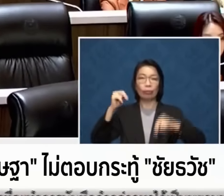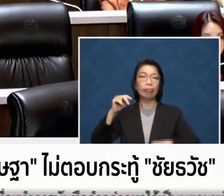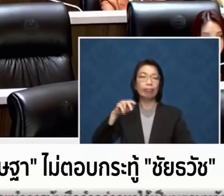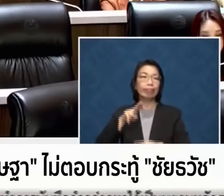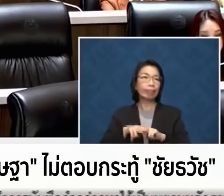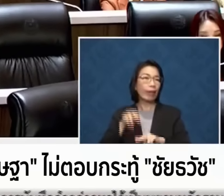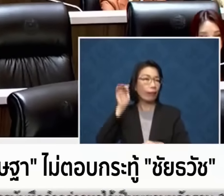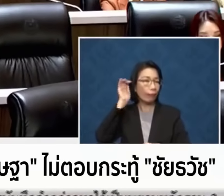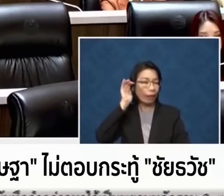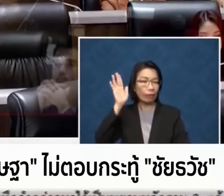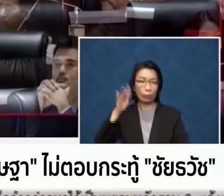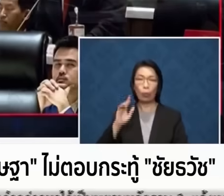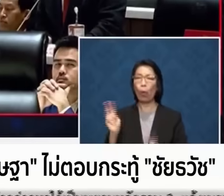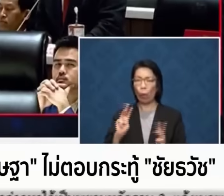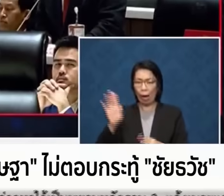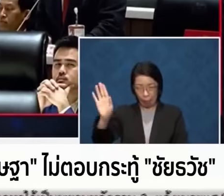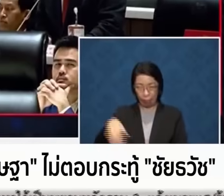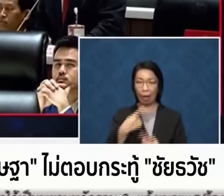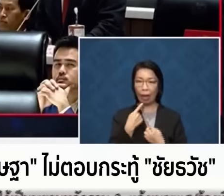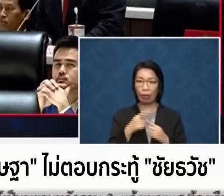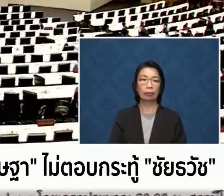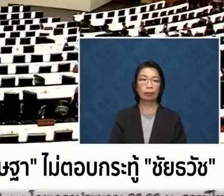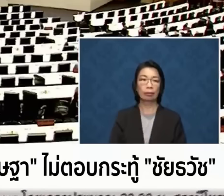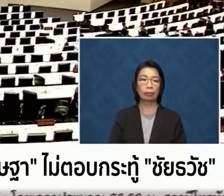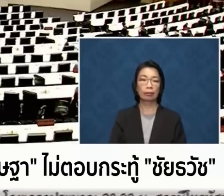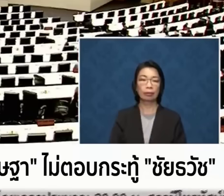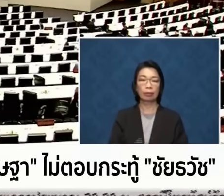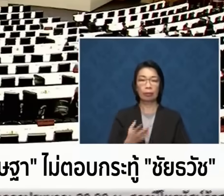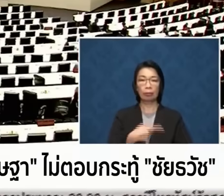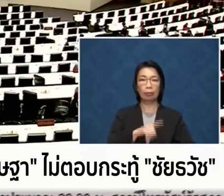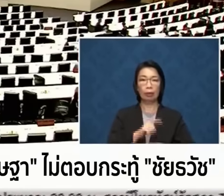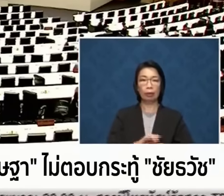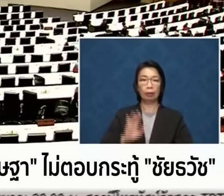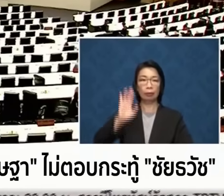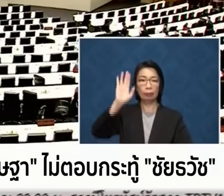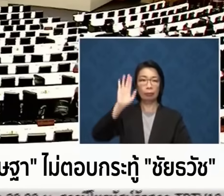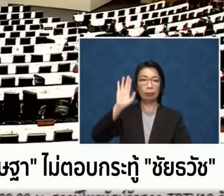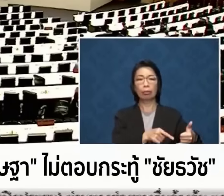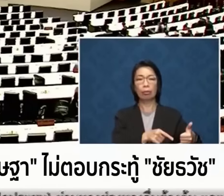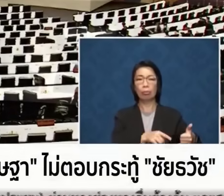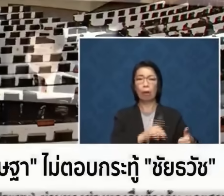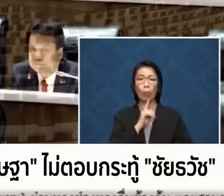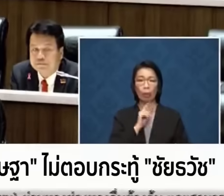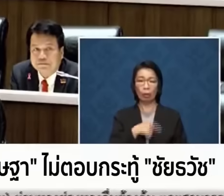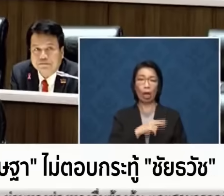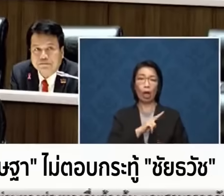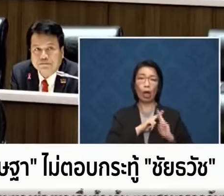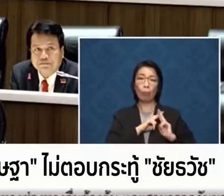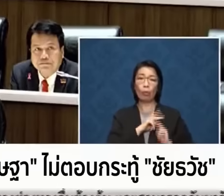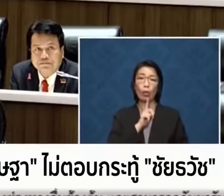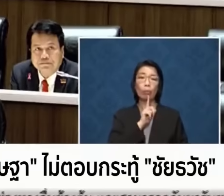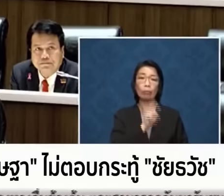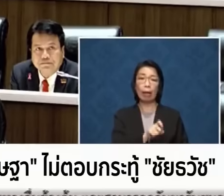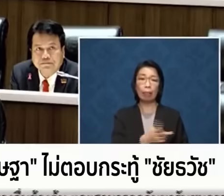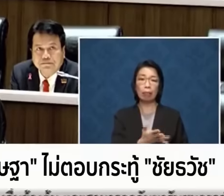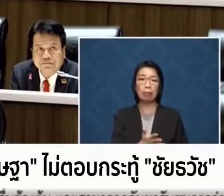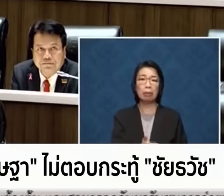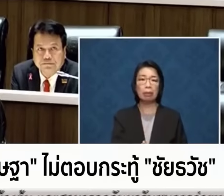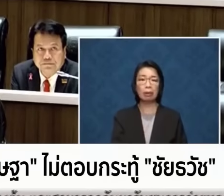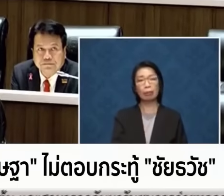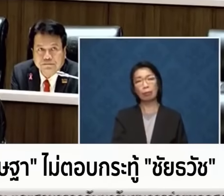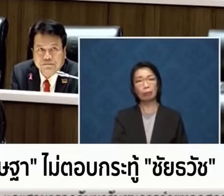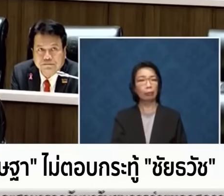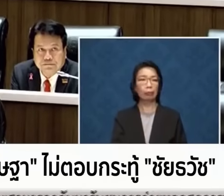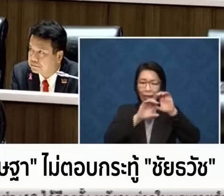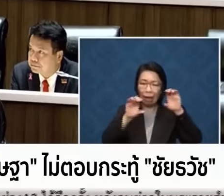มาตอบกระทู้เถอะครับนะฮะอย่าหนีสภาเลยนะทาครับผมประท้วงครับท่านอ่านไม่หมดนะครับมาตราไอ้ข้อ